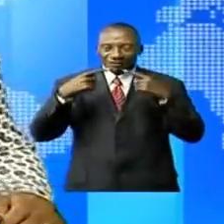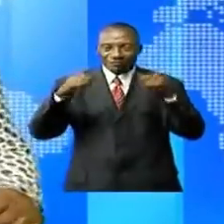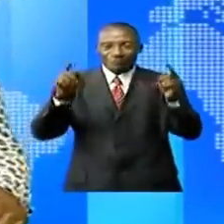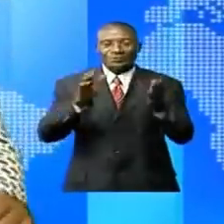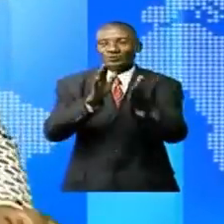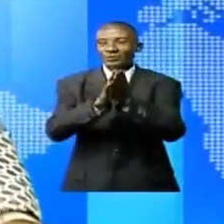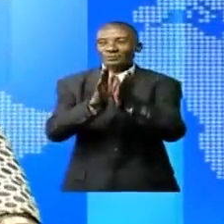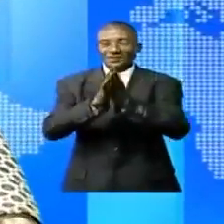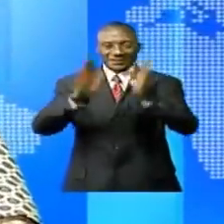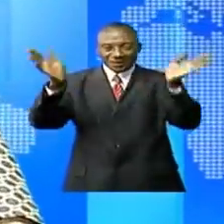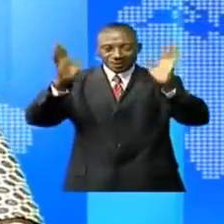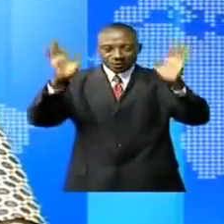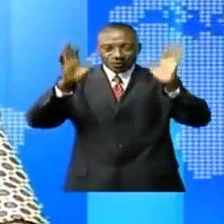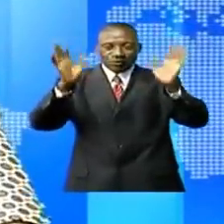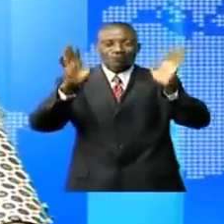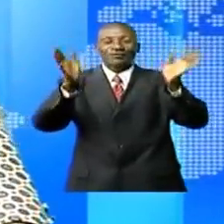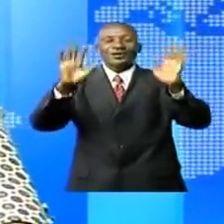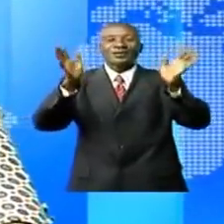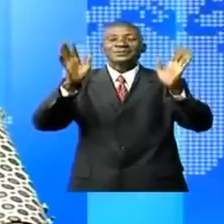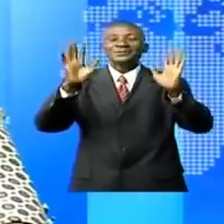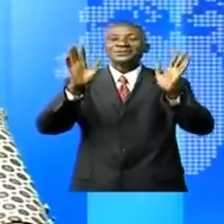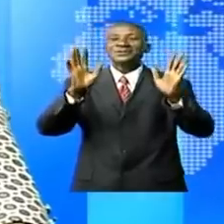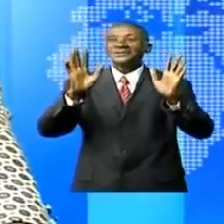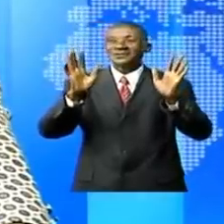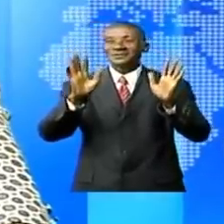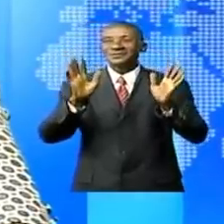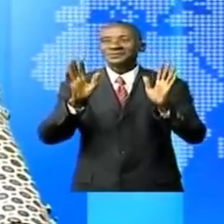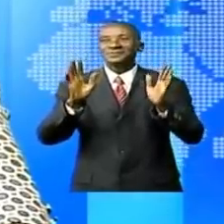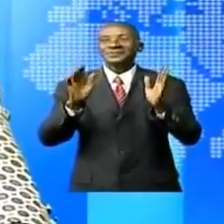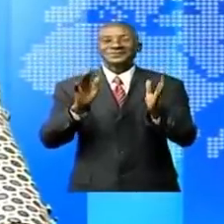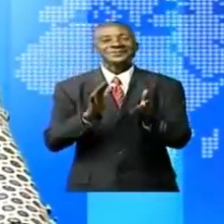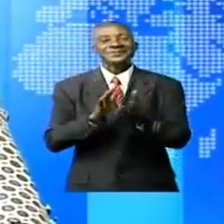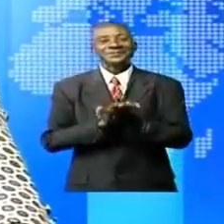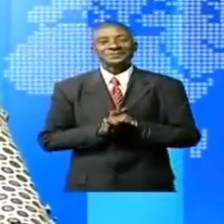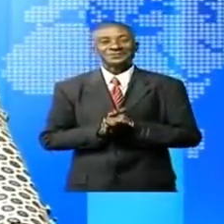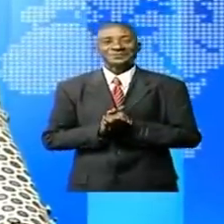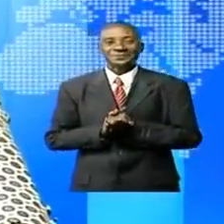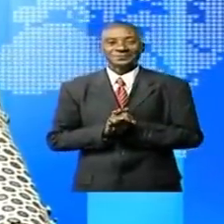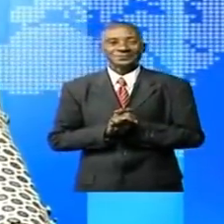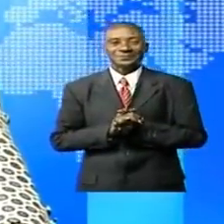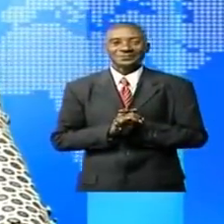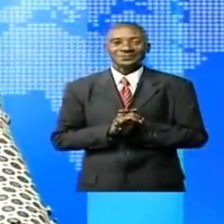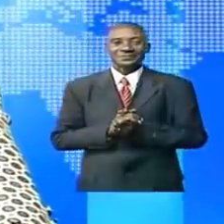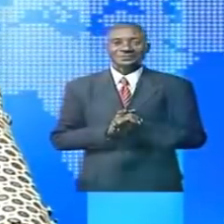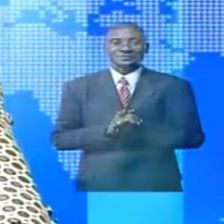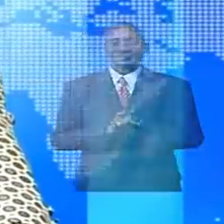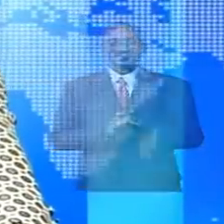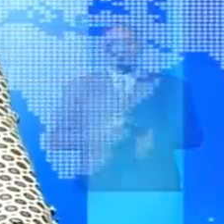je vous retrouve demain à la même heure avec le même plaisir. Au revoir et à très bientôt.